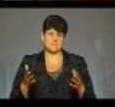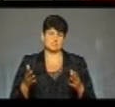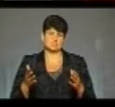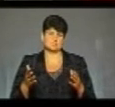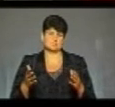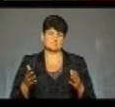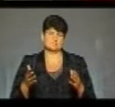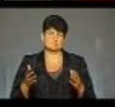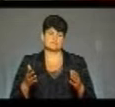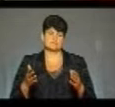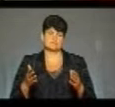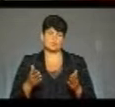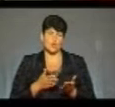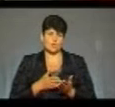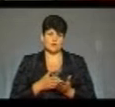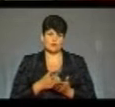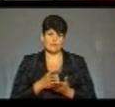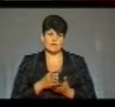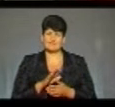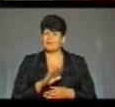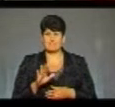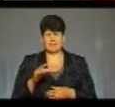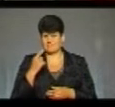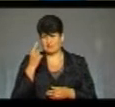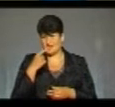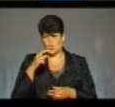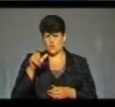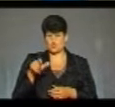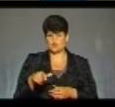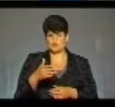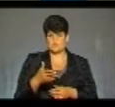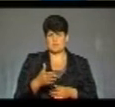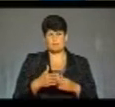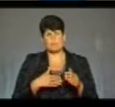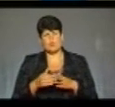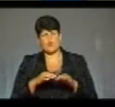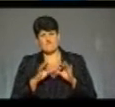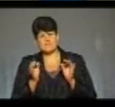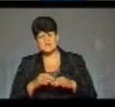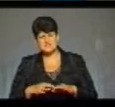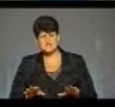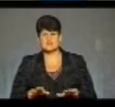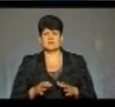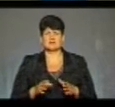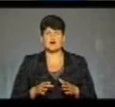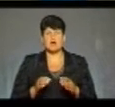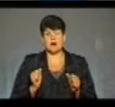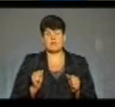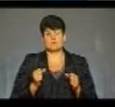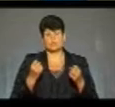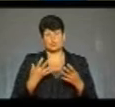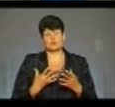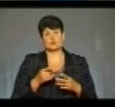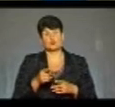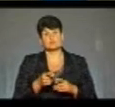Більшість орієнтувалось не на особисті якісь чи професійні характеристики кандидата, скільки на